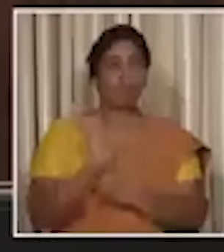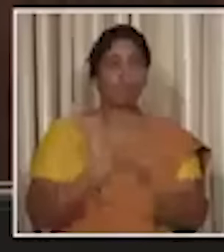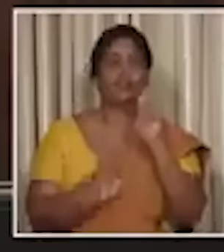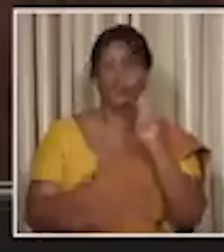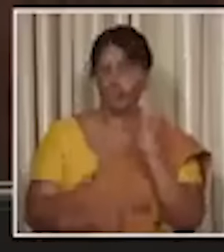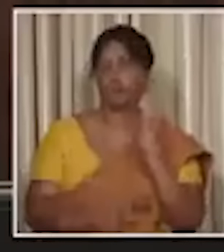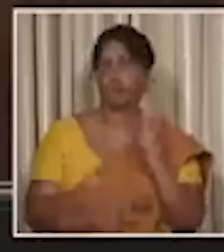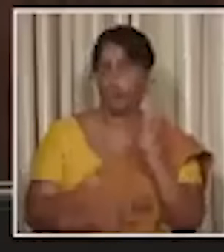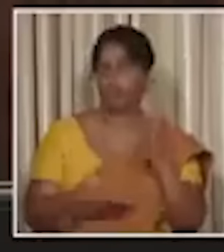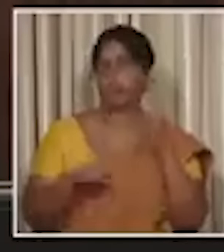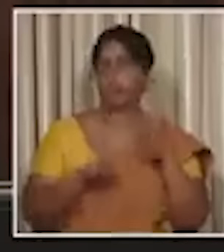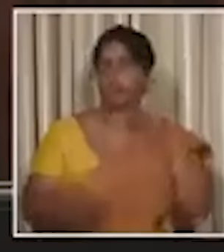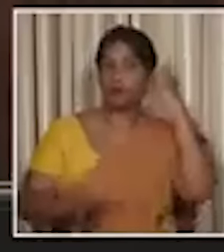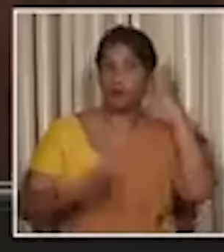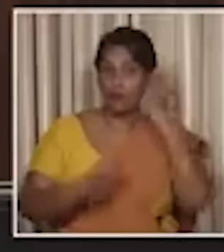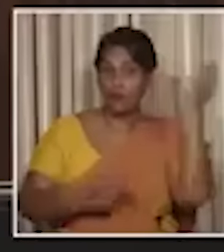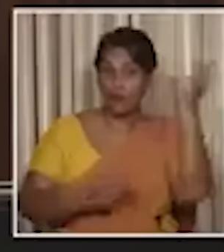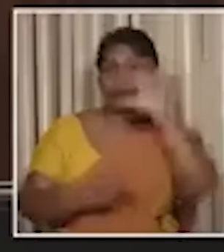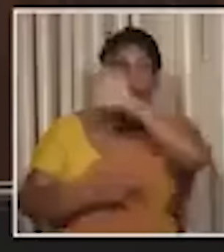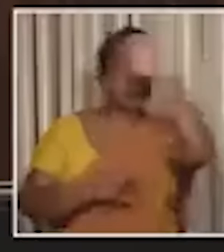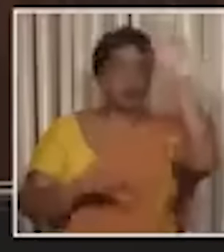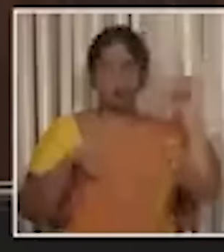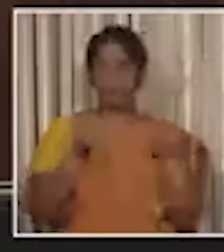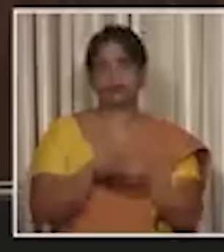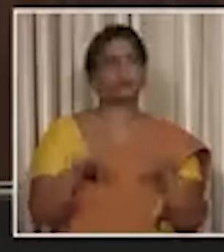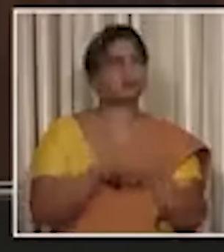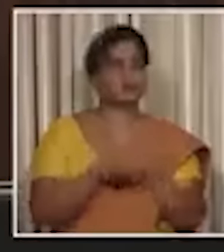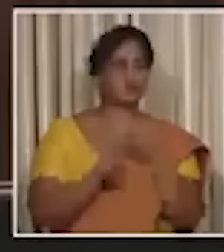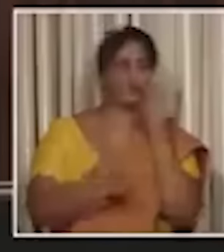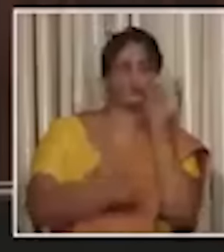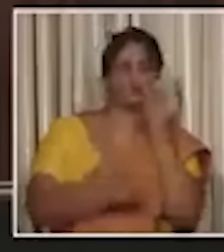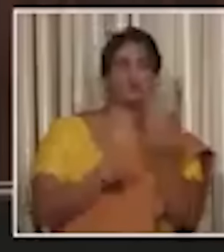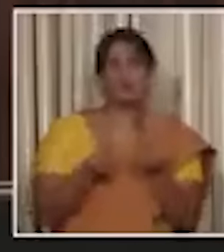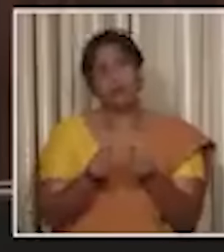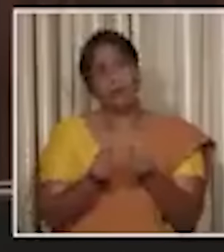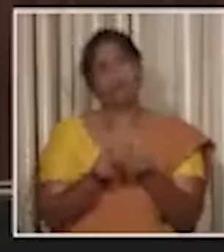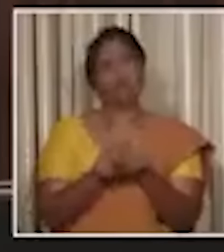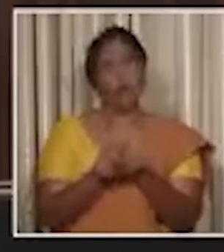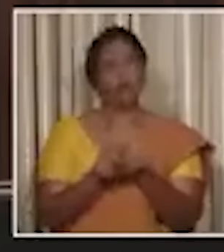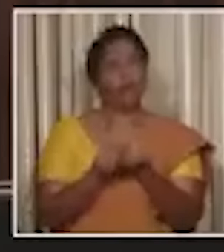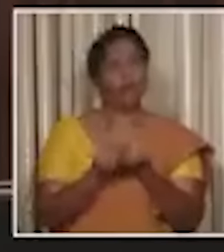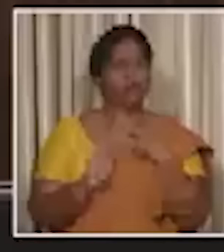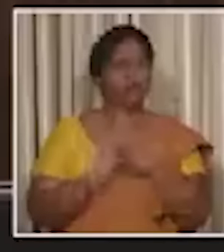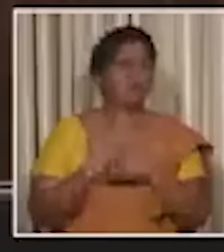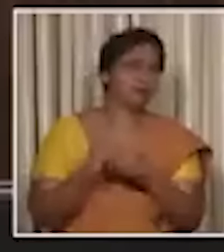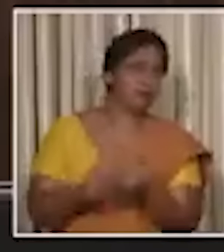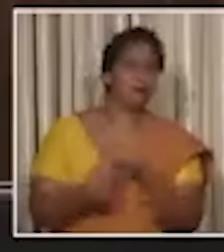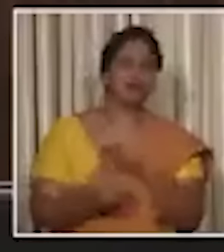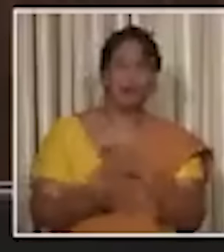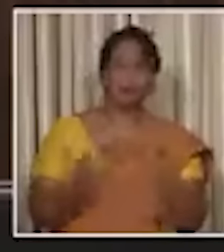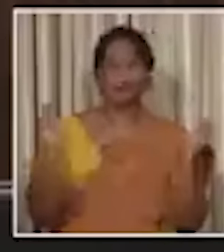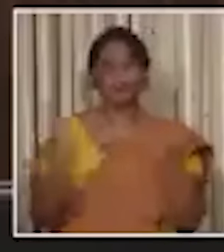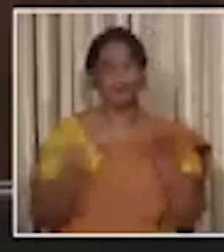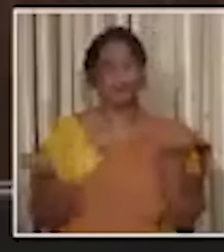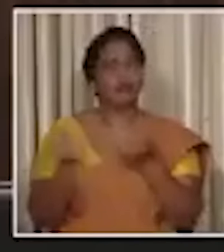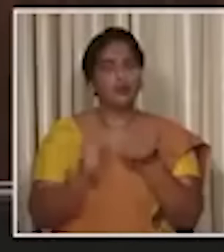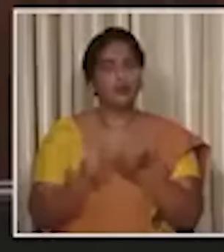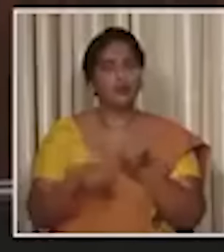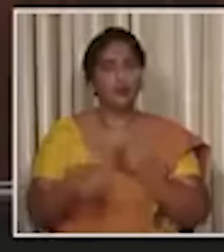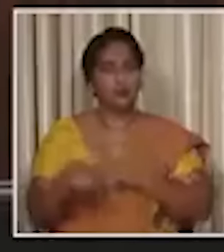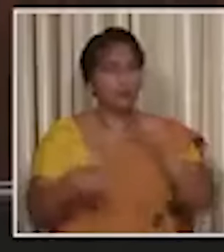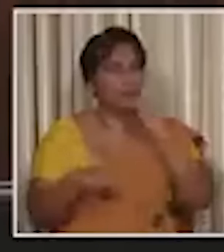தமது ஆபரணங்களை அடகு வைத்து விவசாயம் செய்கின்ற நிலைக்கு, அதாவது நீர்ப்பாம்பியை அடகு வைத்து விவசாயம் செய்கின்ற நிலைக்கு தள்ளப்பட்டவர்களாக இருக்கின்றனர். நீண்ட